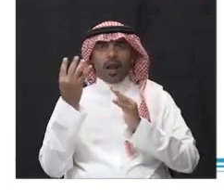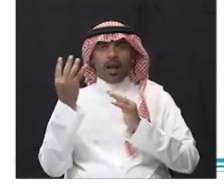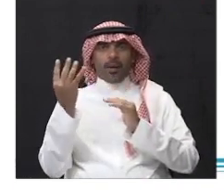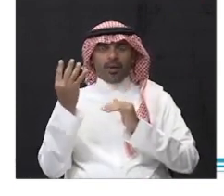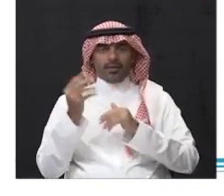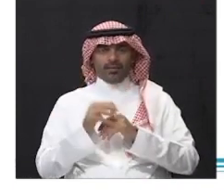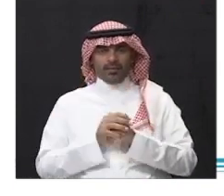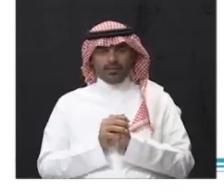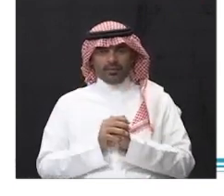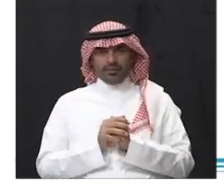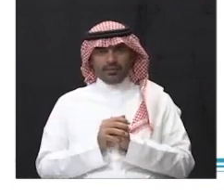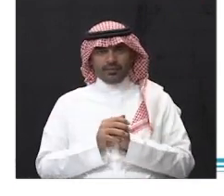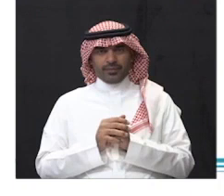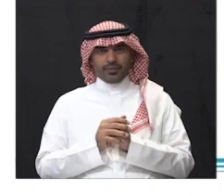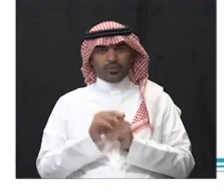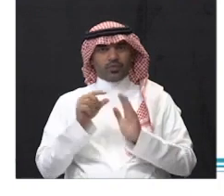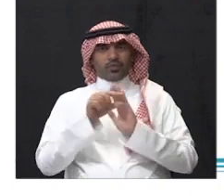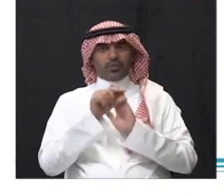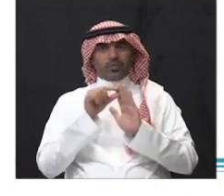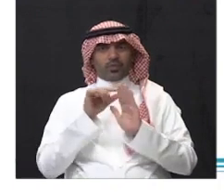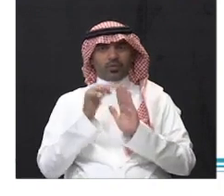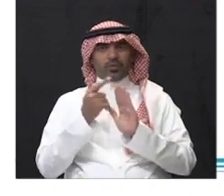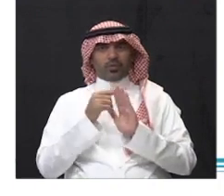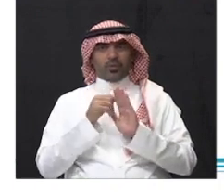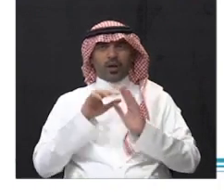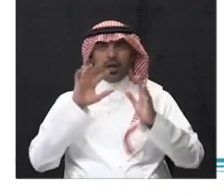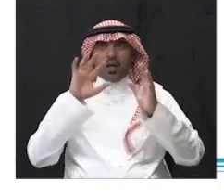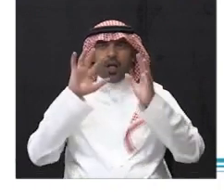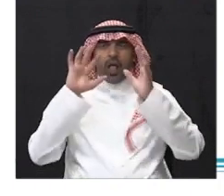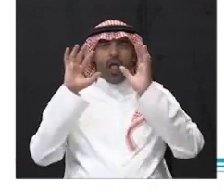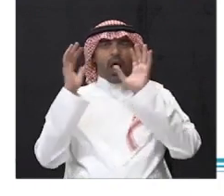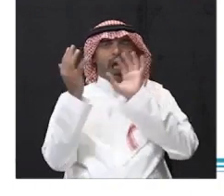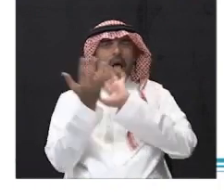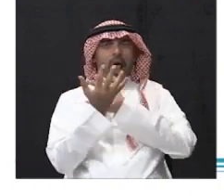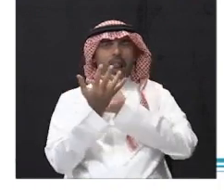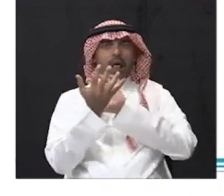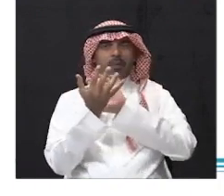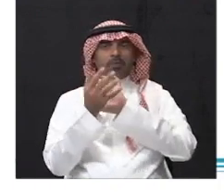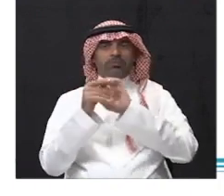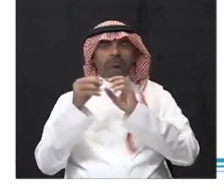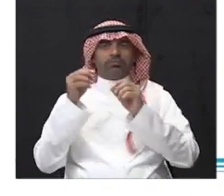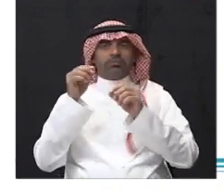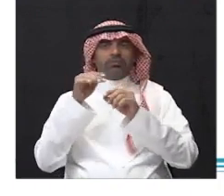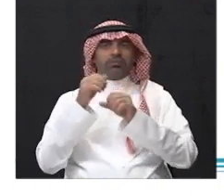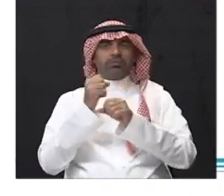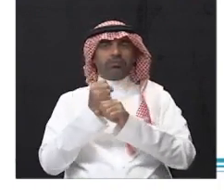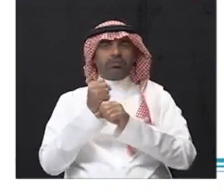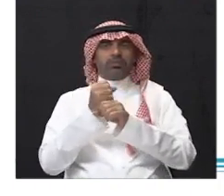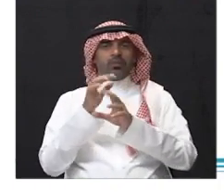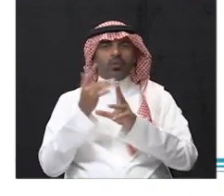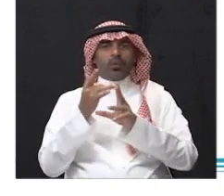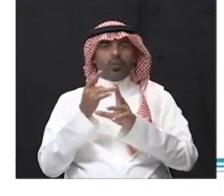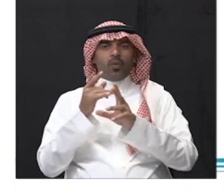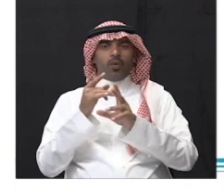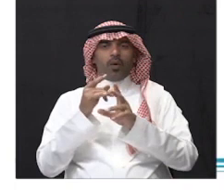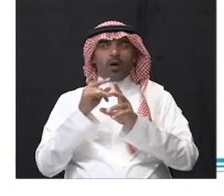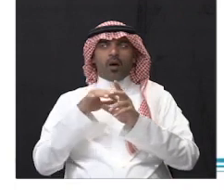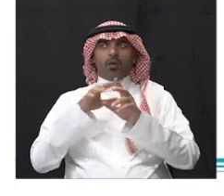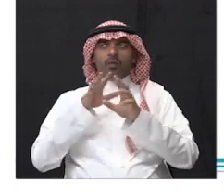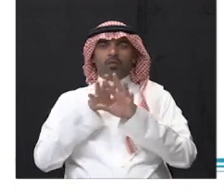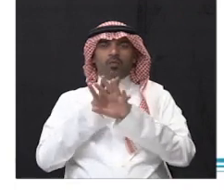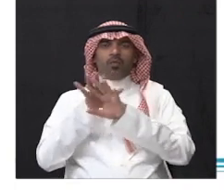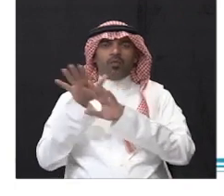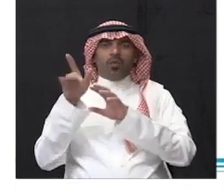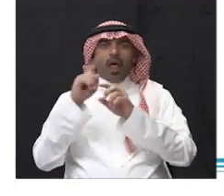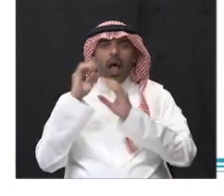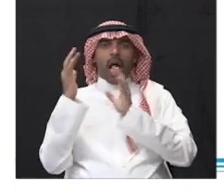الوحدة الرابعة بعنوان الأحداث العالمية المؤثرة في العالم. في الوحدة الرابعة الأحداث العالمية المؤثرة